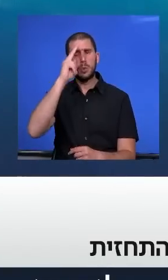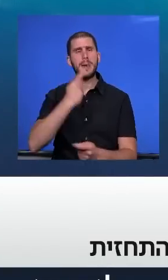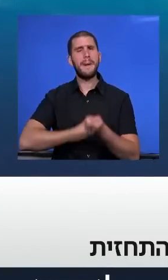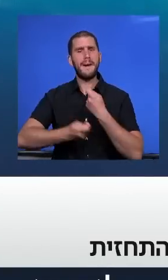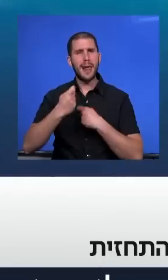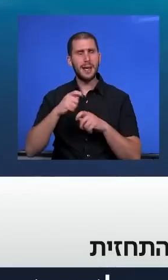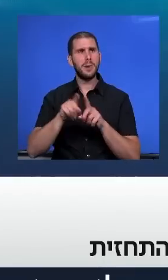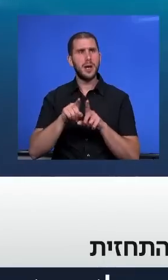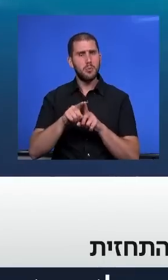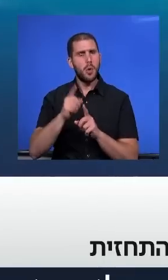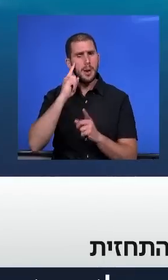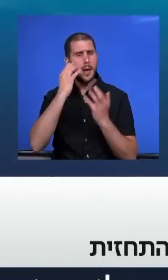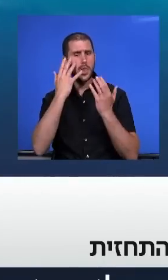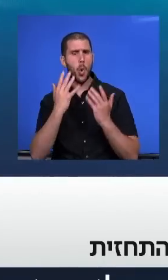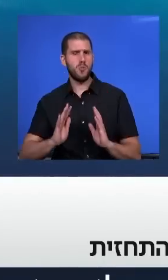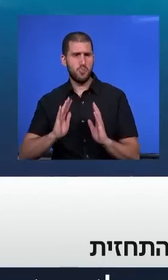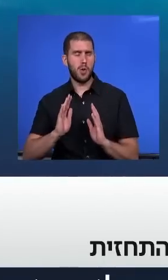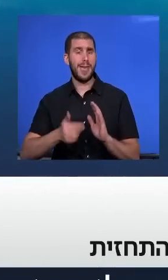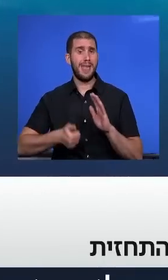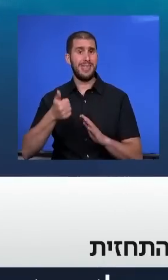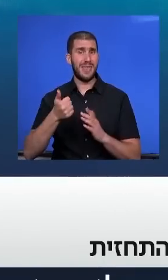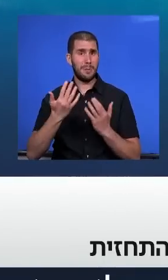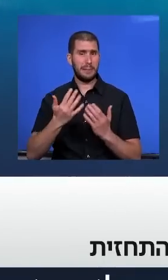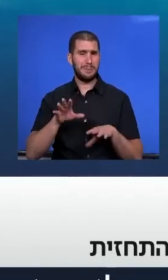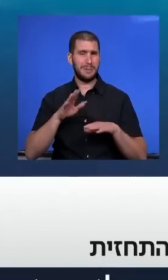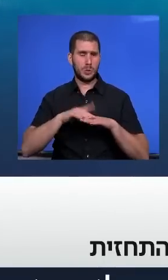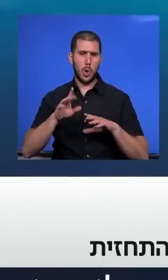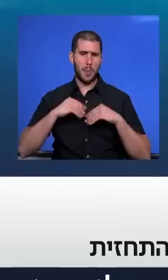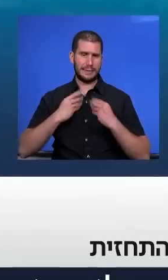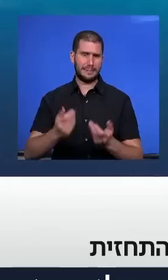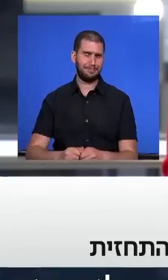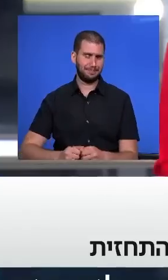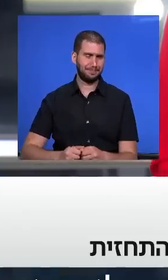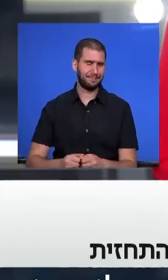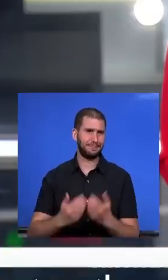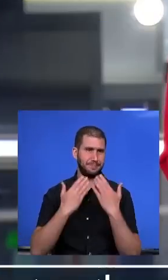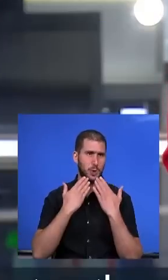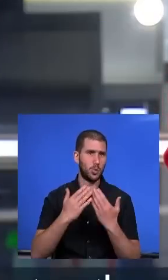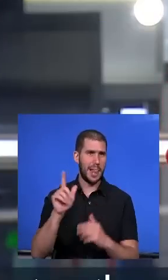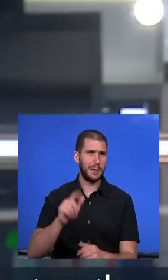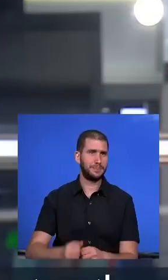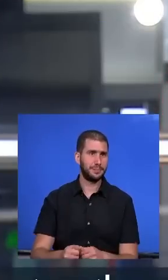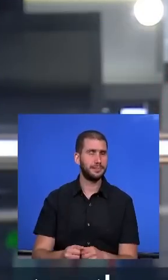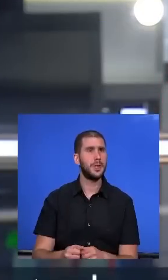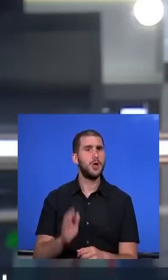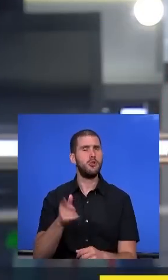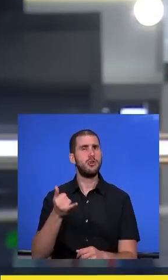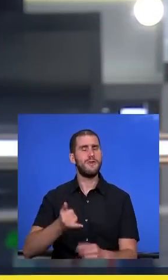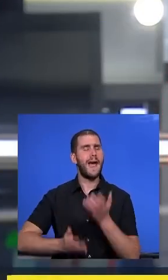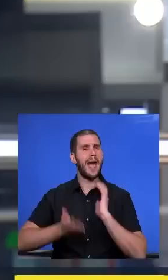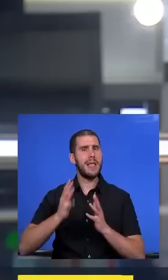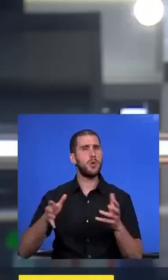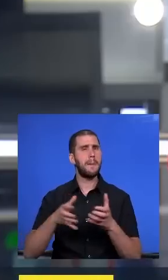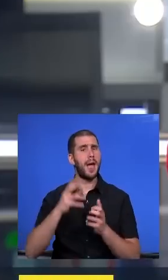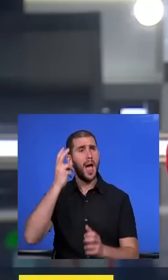שמגודרים שנלקחו בחשבון. הדרג המקצועי לא ממש מסכים, מיכל. ליאל, תודה. מכאן למכת האלימות בחברה